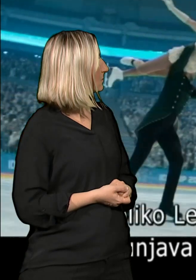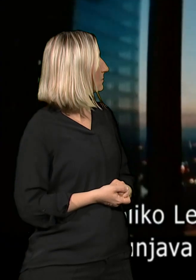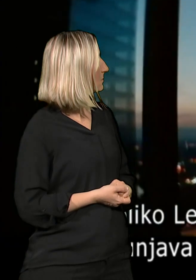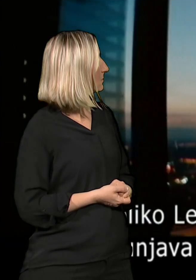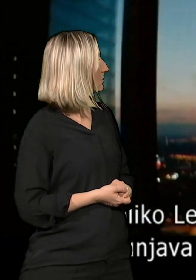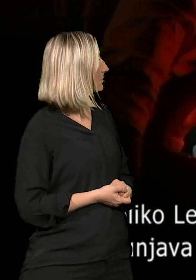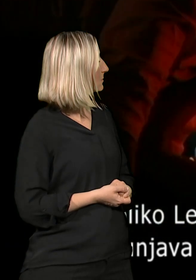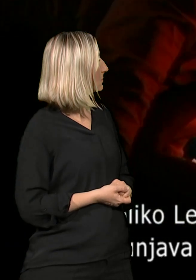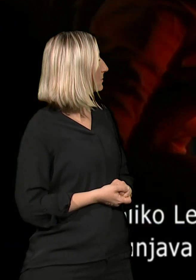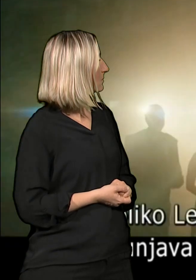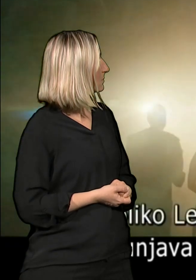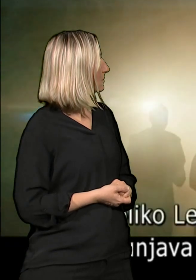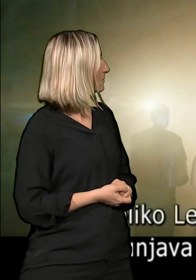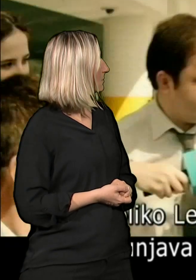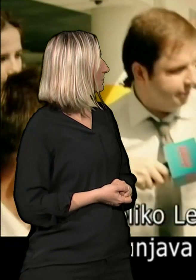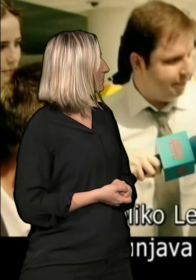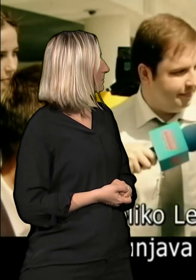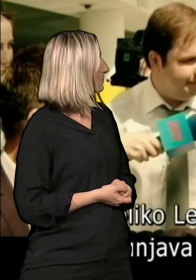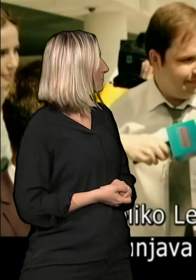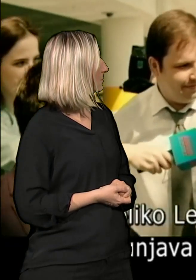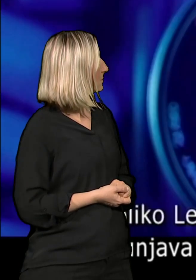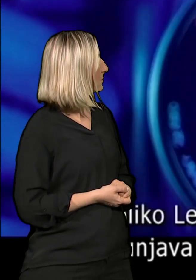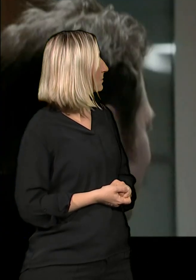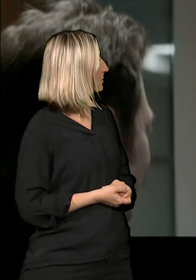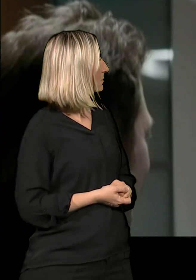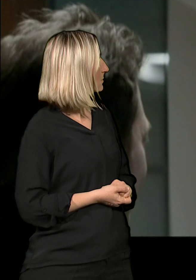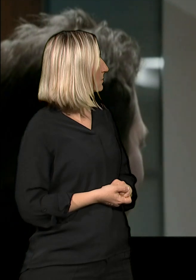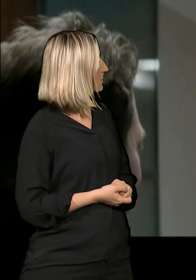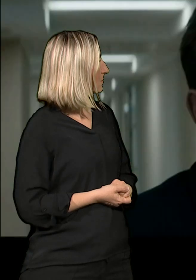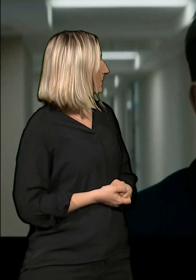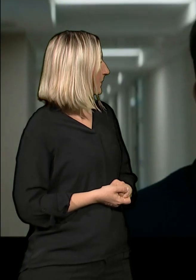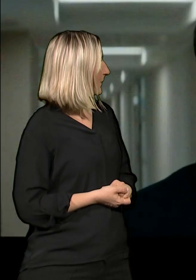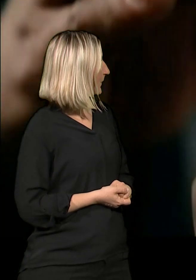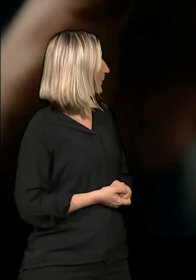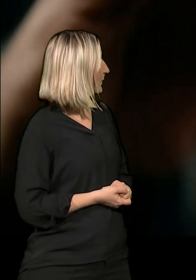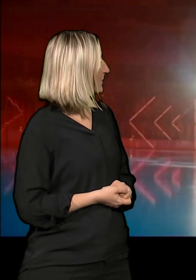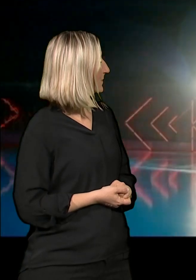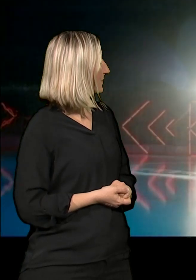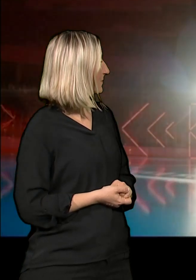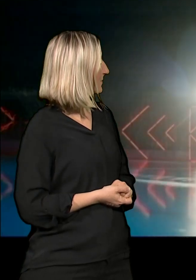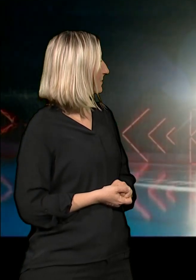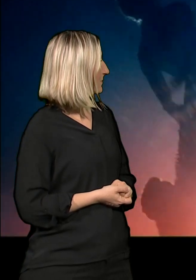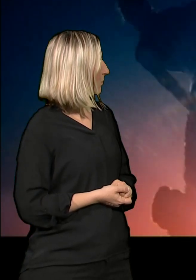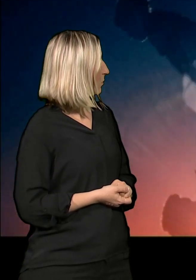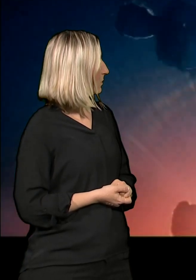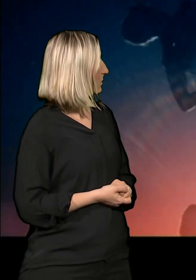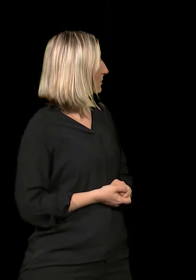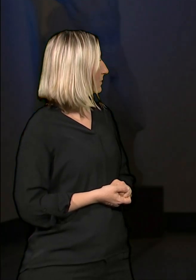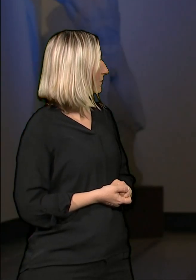Насколько новая партнерша Леонова соответствует вашим ожиданиям? Это бомба. Буду просить руки и сердца. Серьезно?